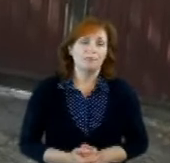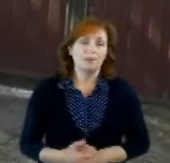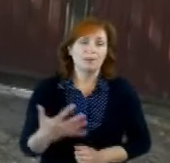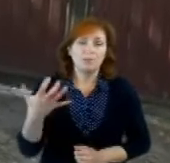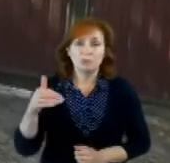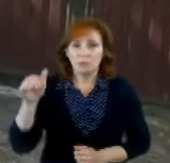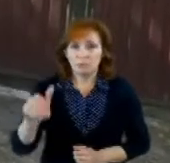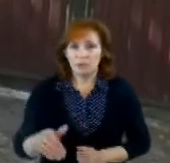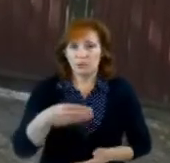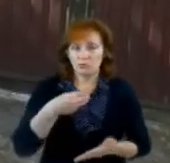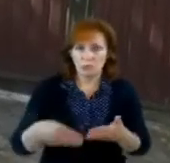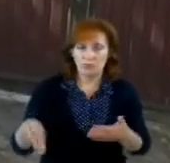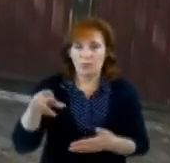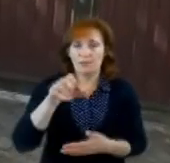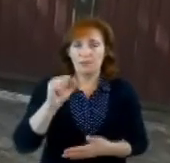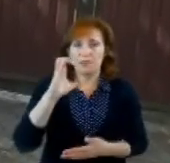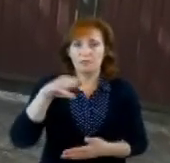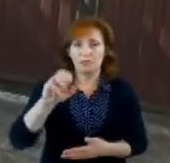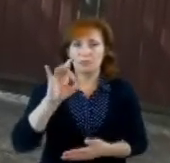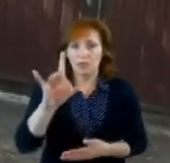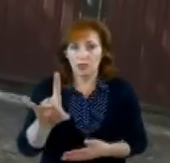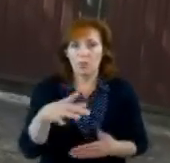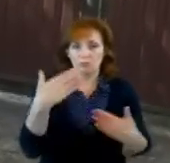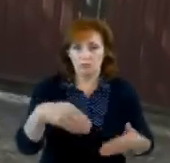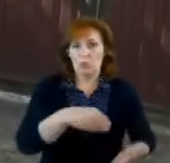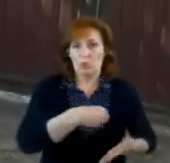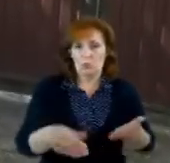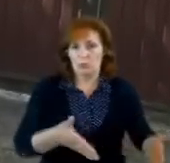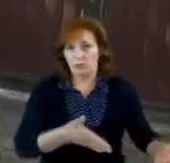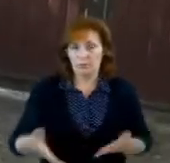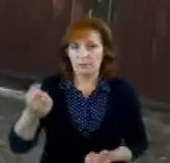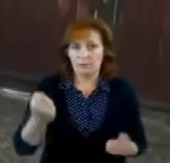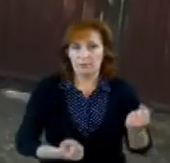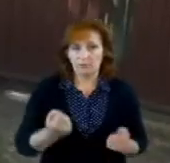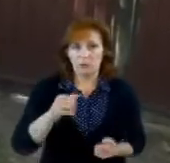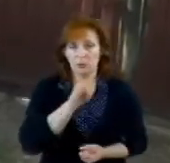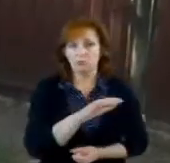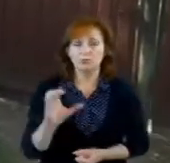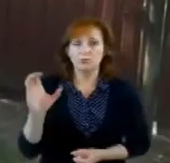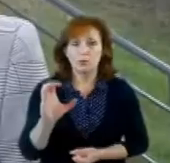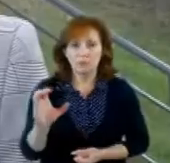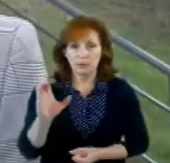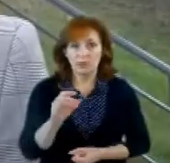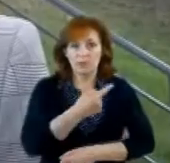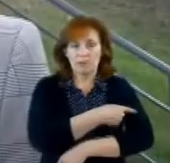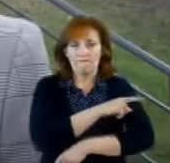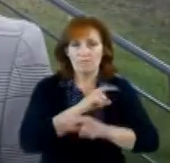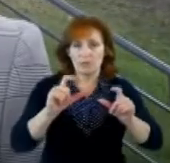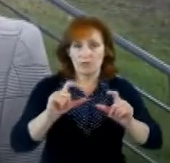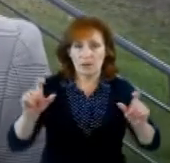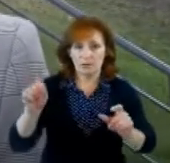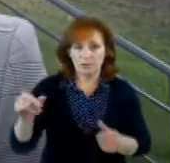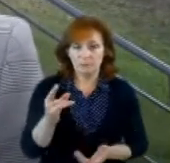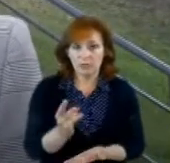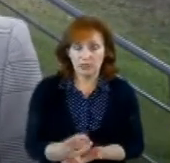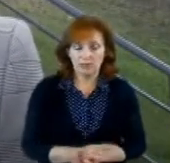дастер машина, уже стоїть куплений, є. У Сосниці, у лікарні стоїть. Виявляємо,